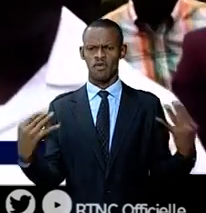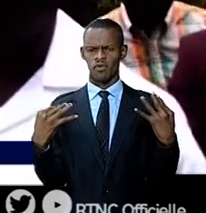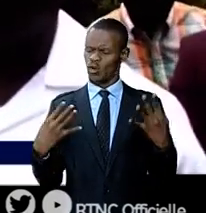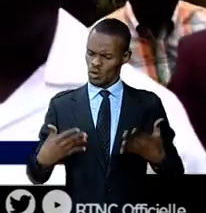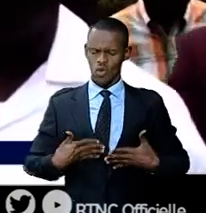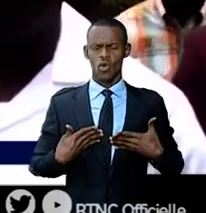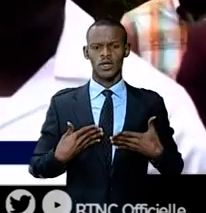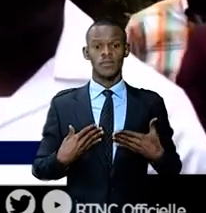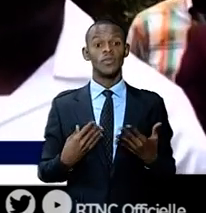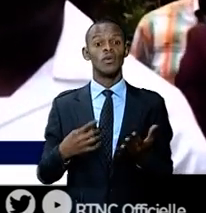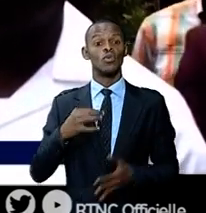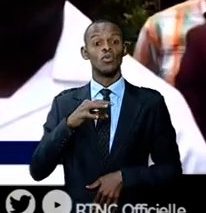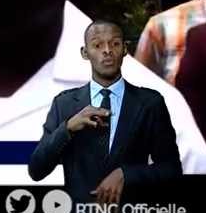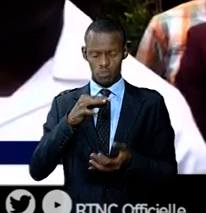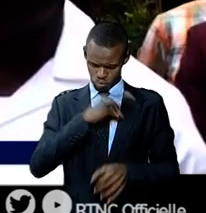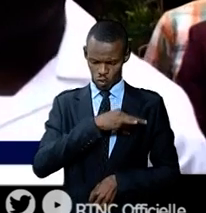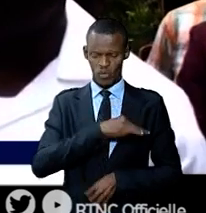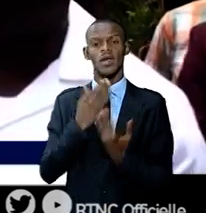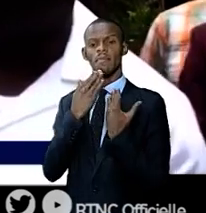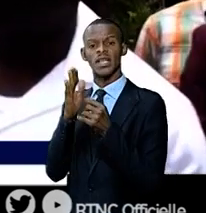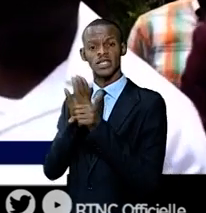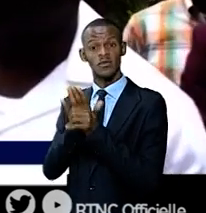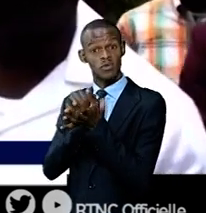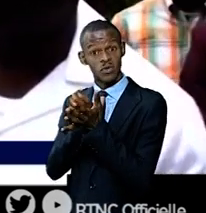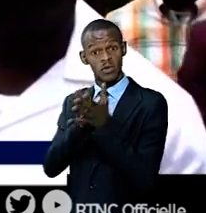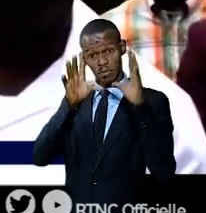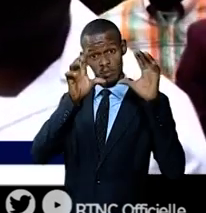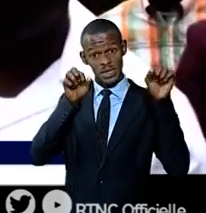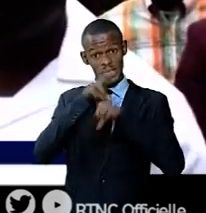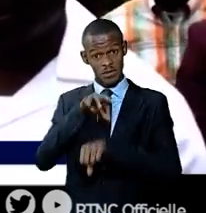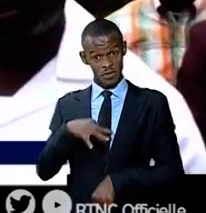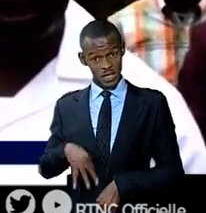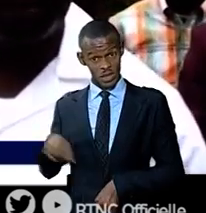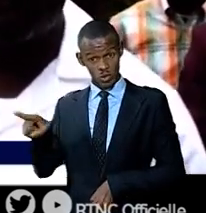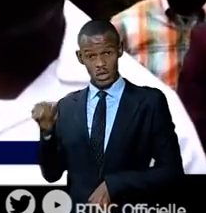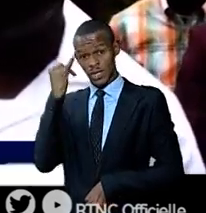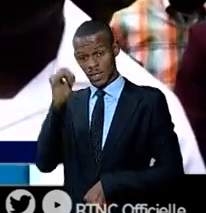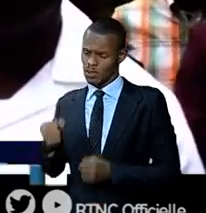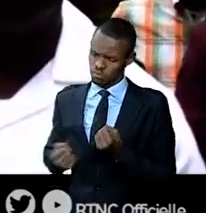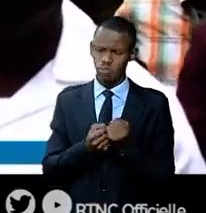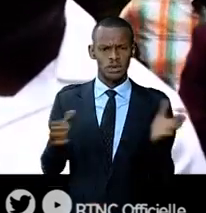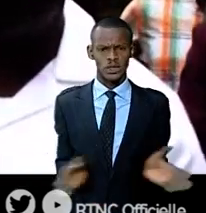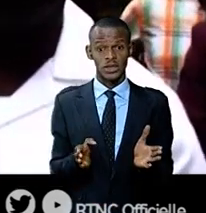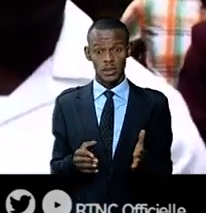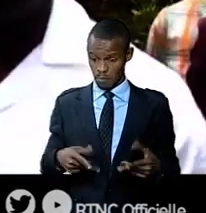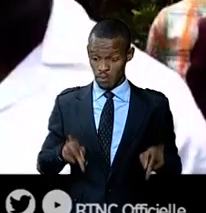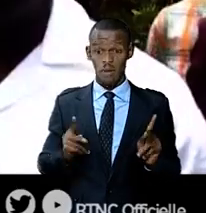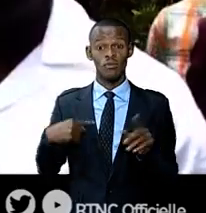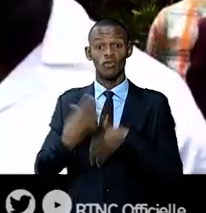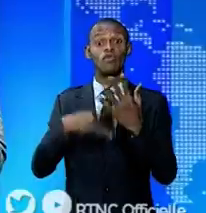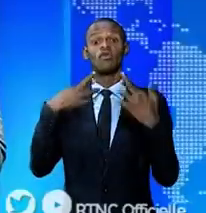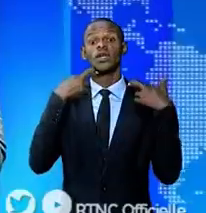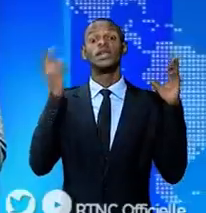remercier le président de la République, chef de l'État, pour l'impulsion qu'il donne et qui nous a permis d'arriver à ce jour.